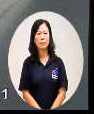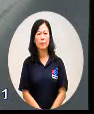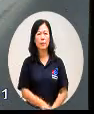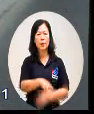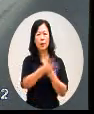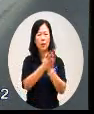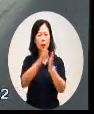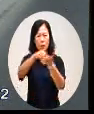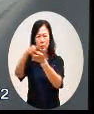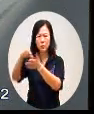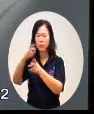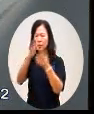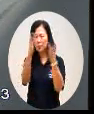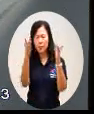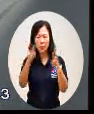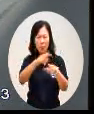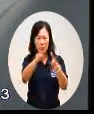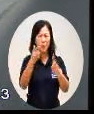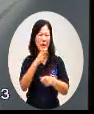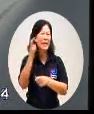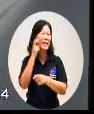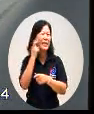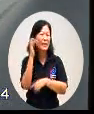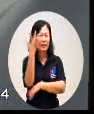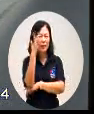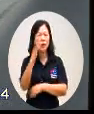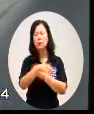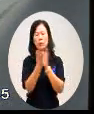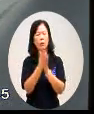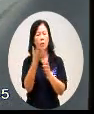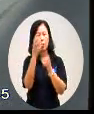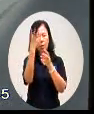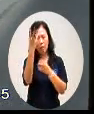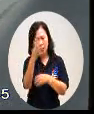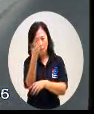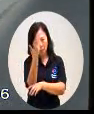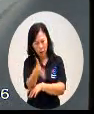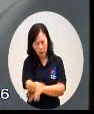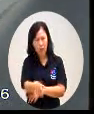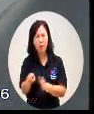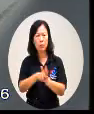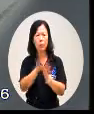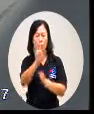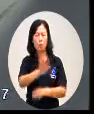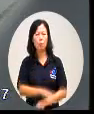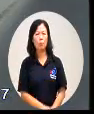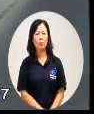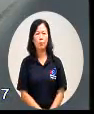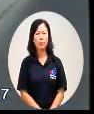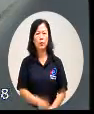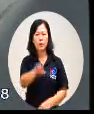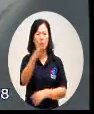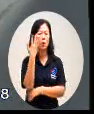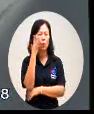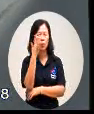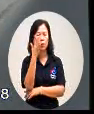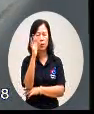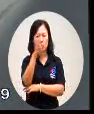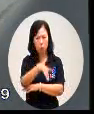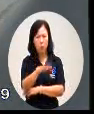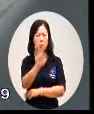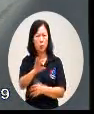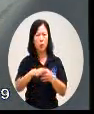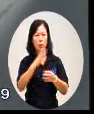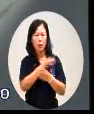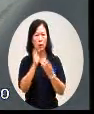拢整整这无共啊，这剃球整落吼，你要看啊，画死眼眼无，这已经死掉了呢，这都死掉了哦。啊，桌面